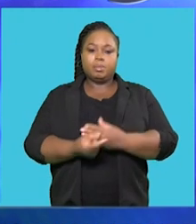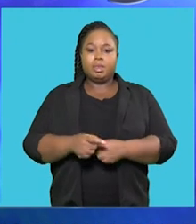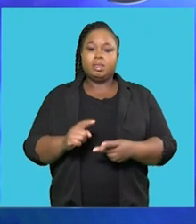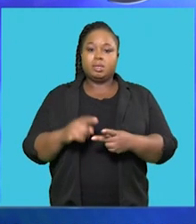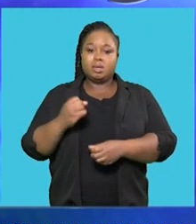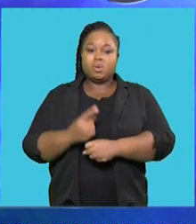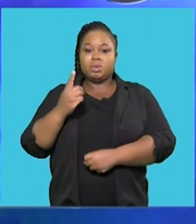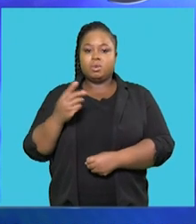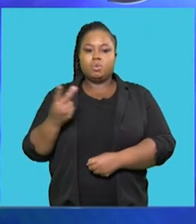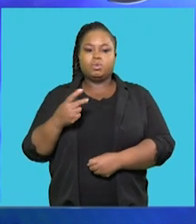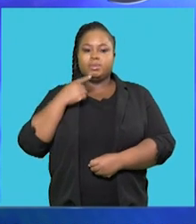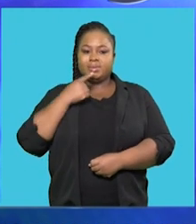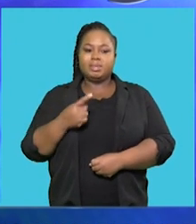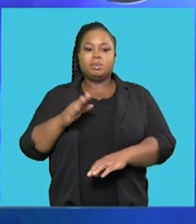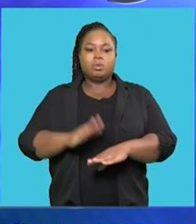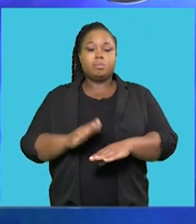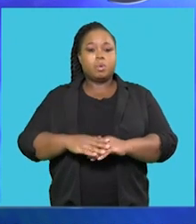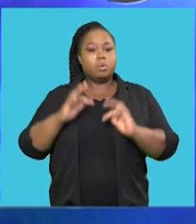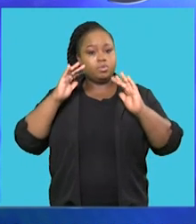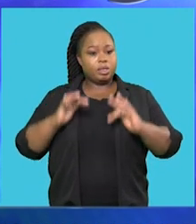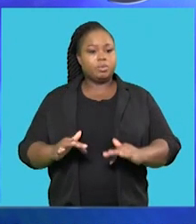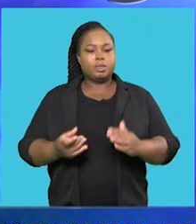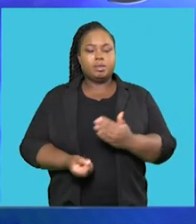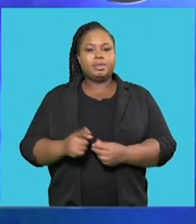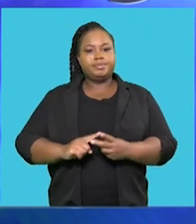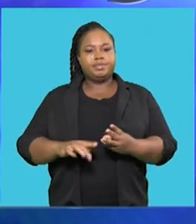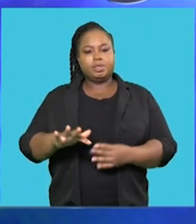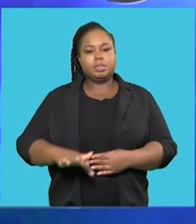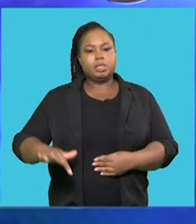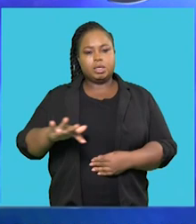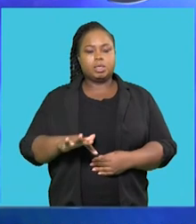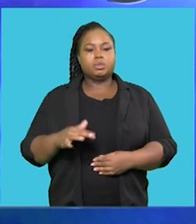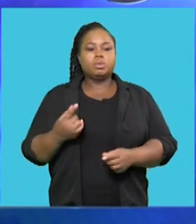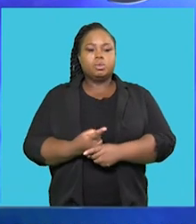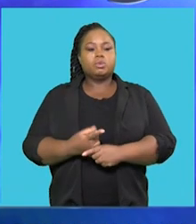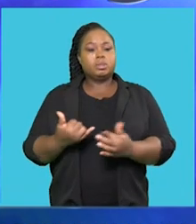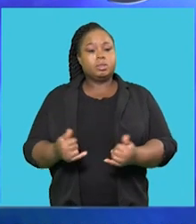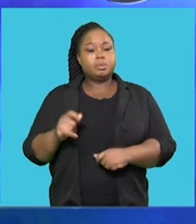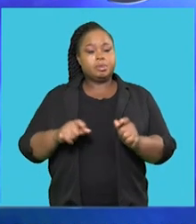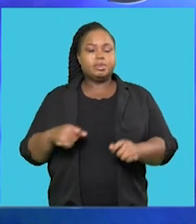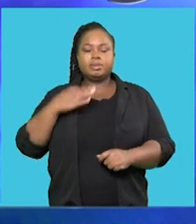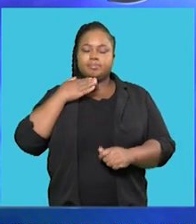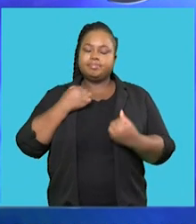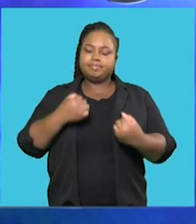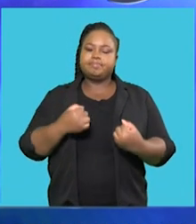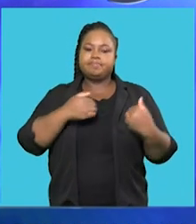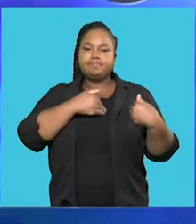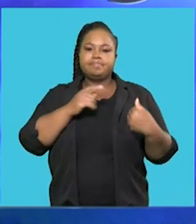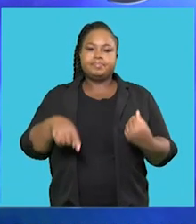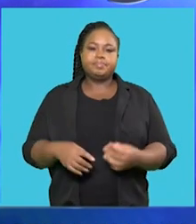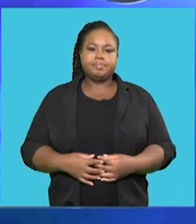kukucho eslumki iso sama tuba isa njyo onjo zemfula kuindawezi nzi selizwe Kwenye ndawezi mungileyo, kwa ya ulu ndulea bongozo kbalukapele